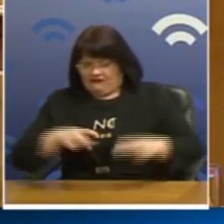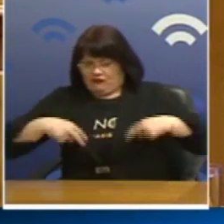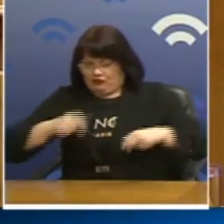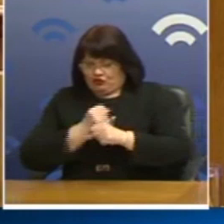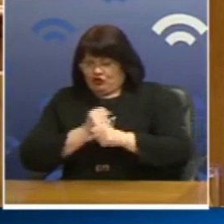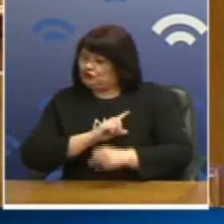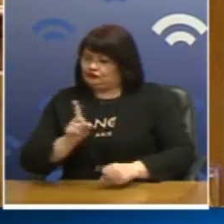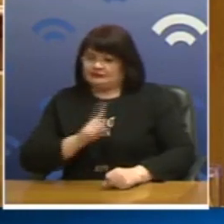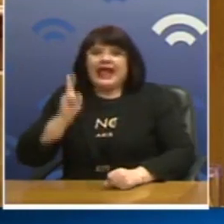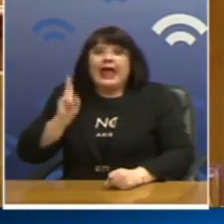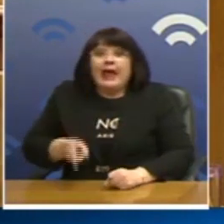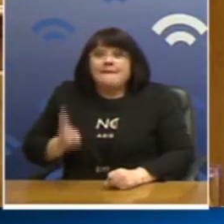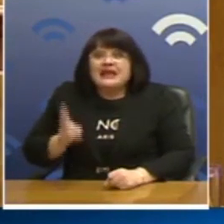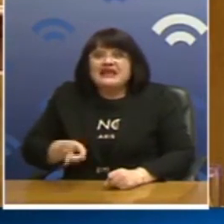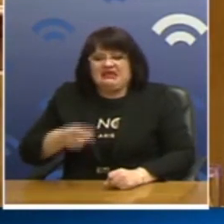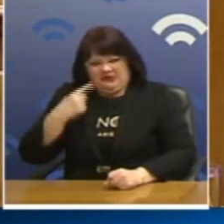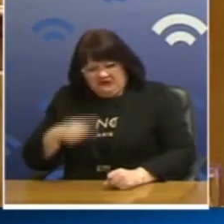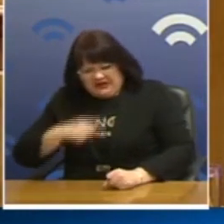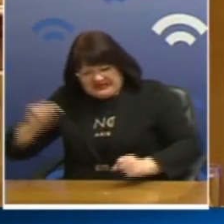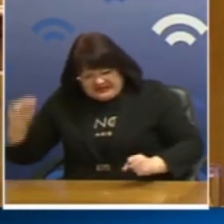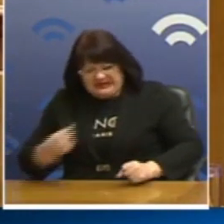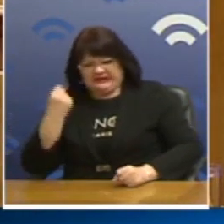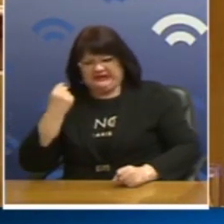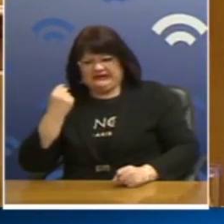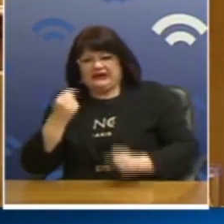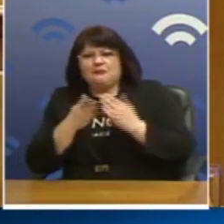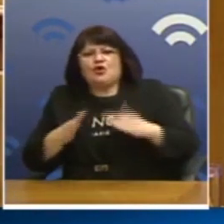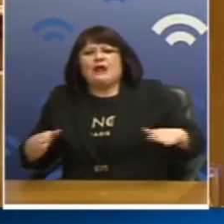είναι, συκοφάντης και προβοκάτορας.